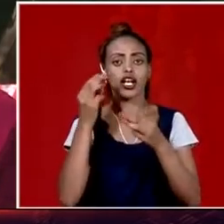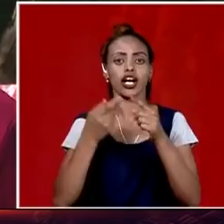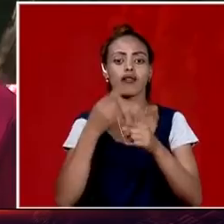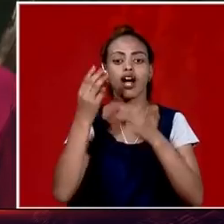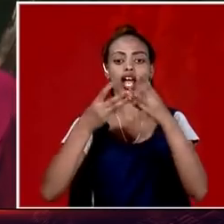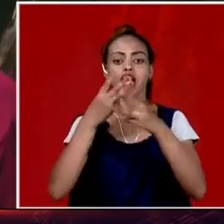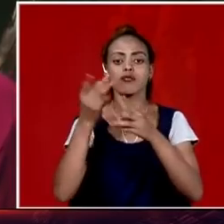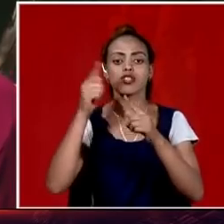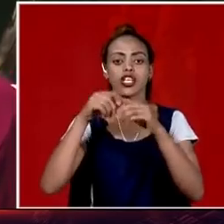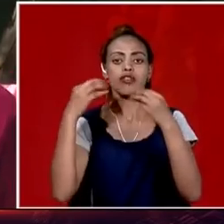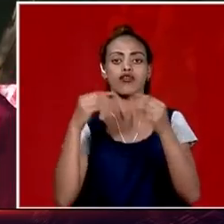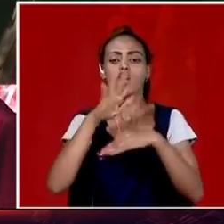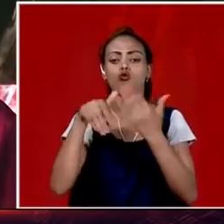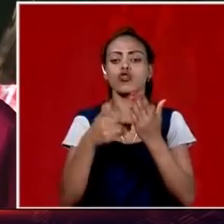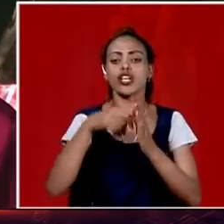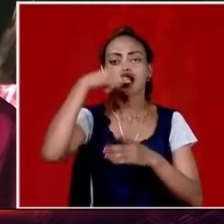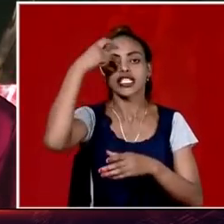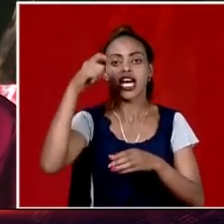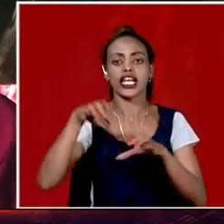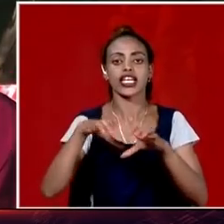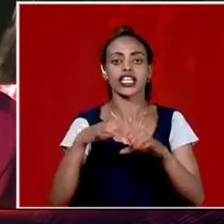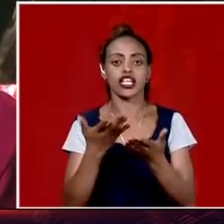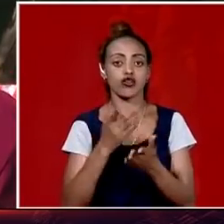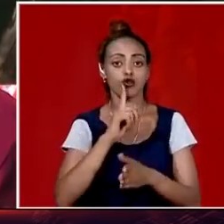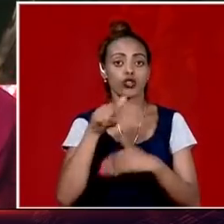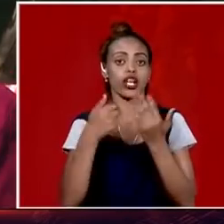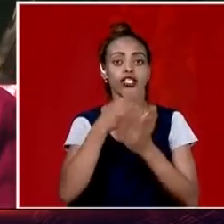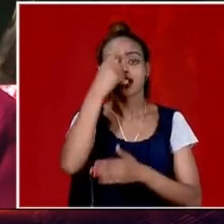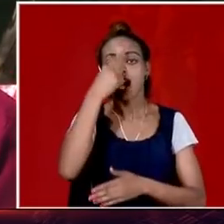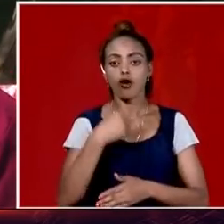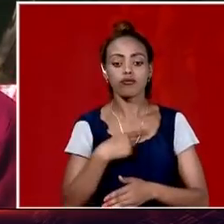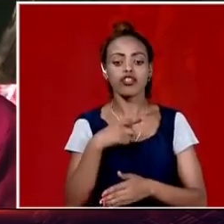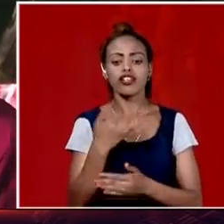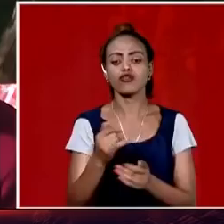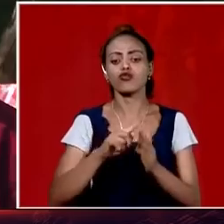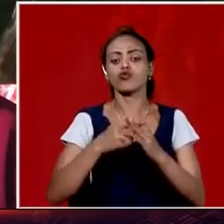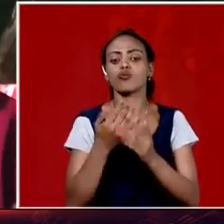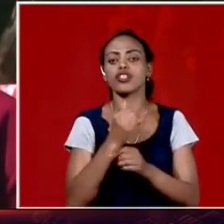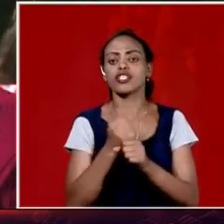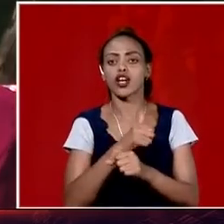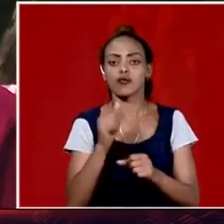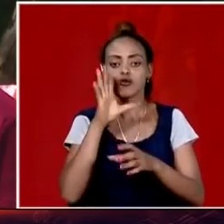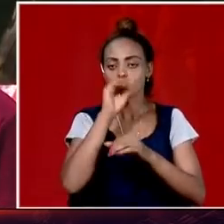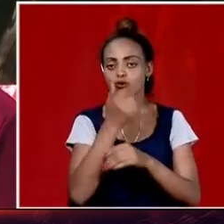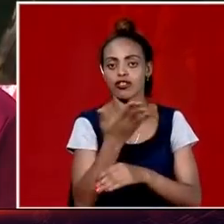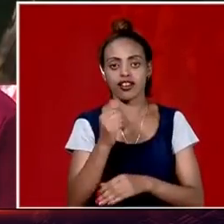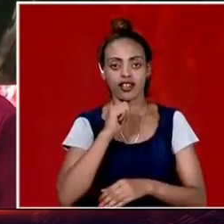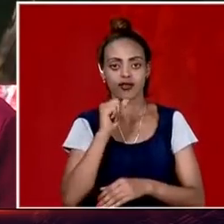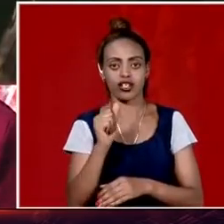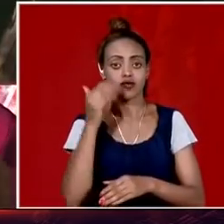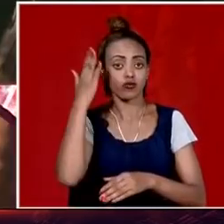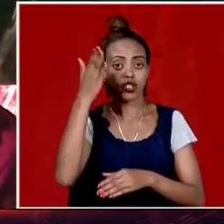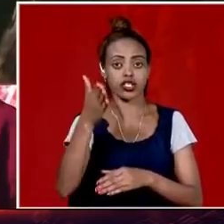ዝጠፍእ ና ኩልና ፃዕሪ የድሊ ሰብ ኢልና ስለናኣምን ከዚ ንጅምሮ ለለና ስራሕ እምበይ ንውድኦ ስለዘይኮነ